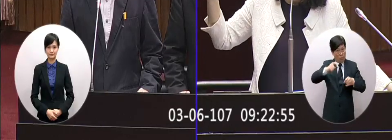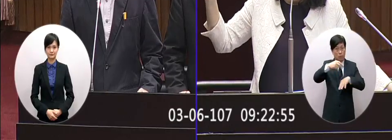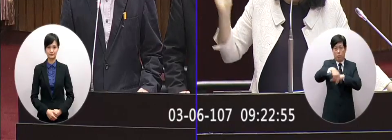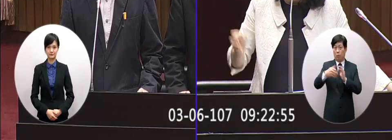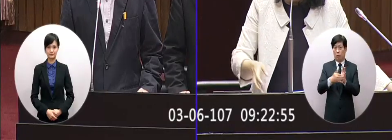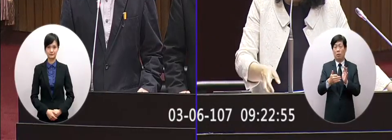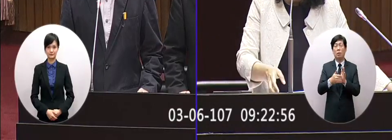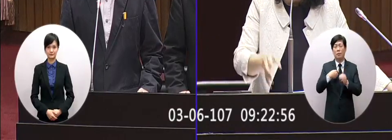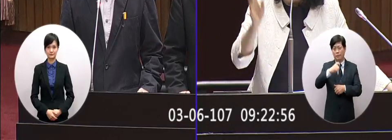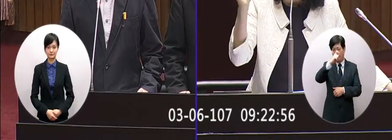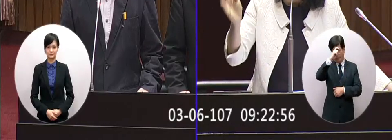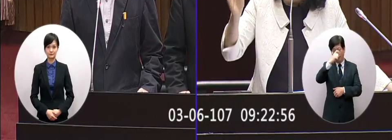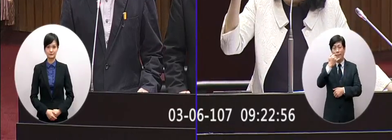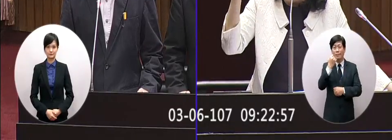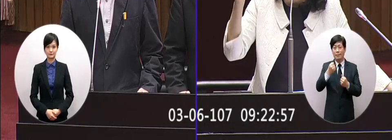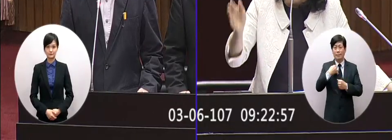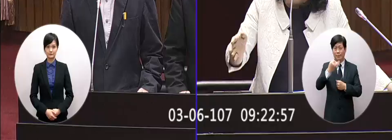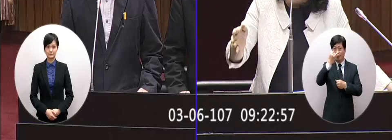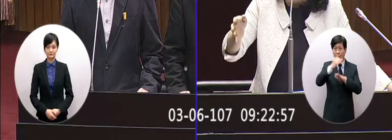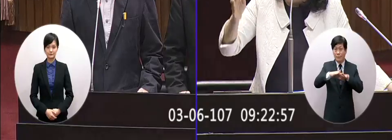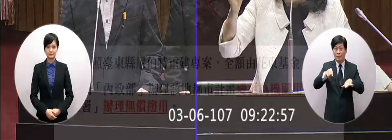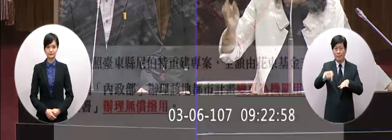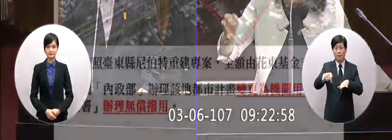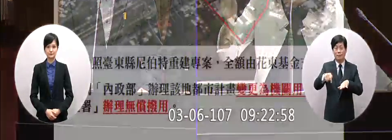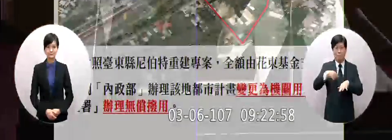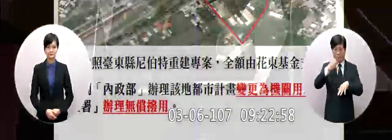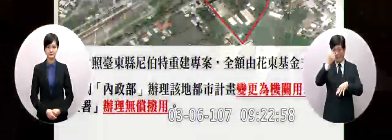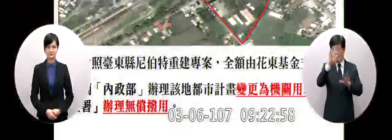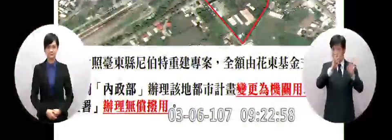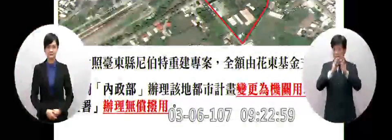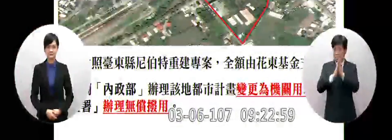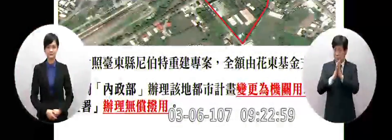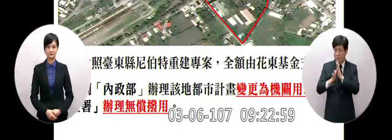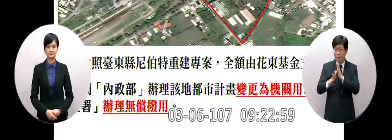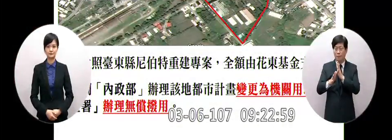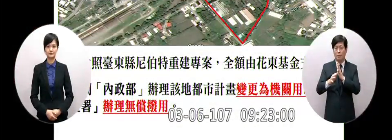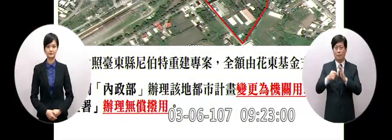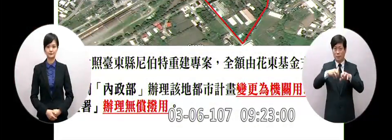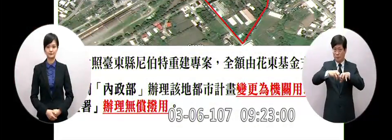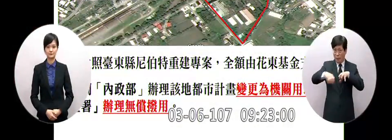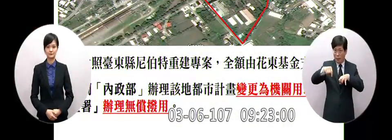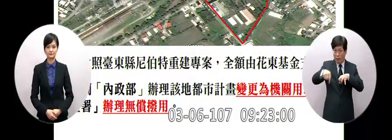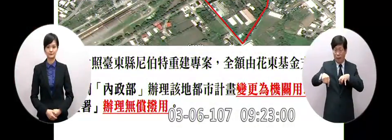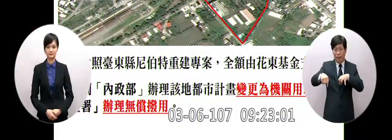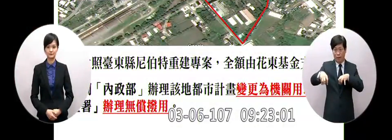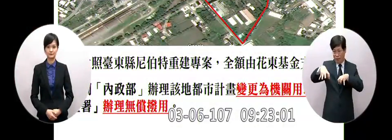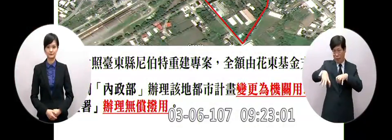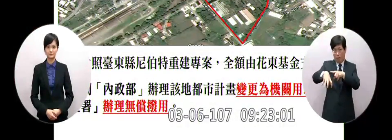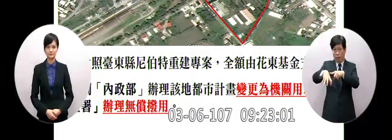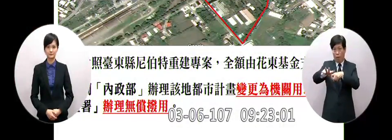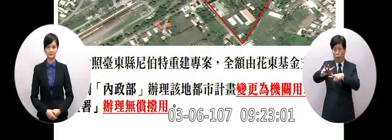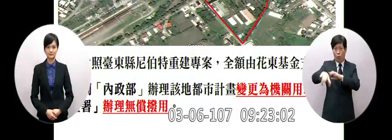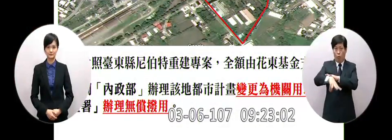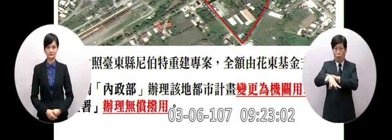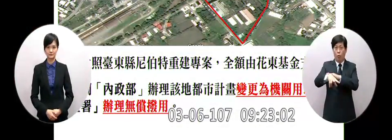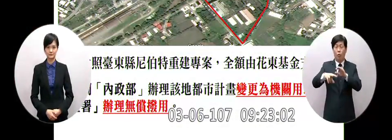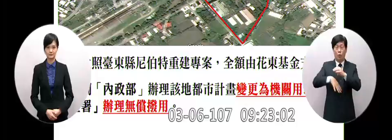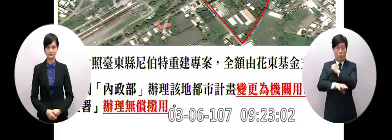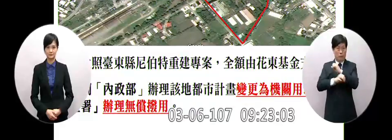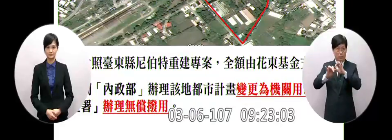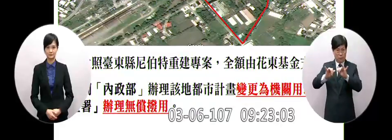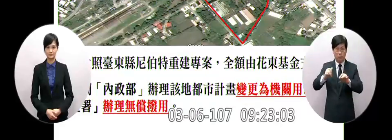规划了，所以就希望在吉安，就在我们吉安特搜队吉安分队的旁边有一个这个基